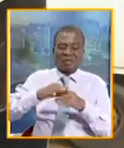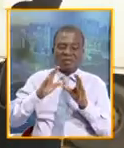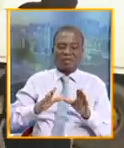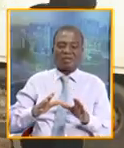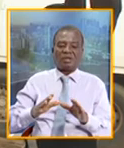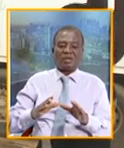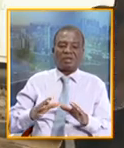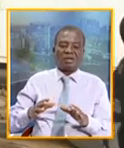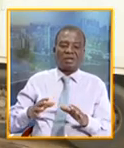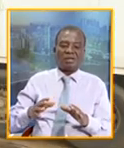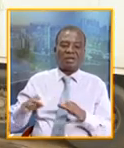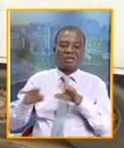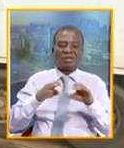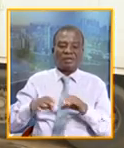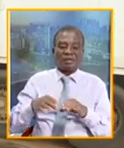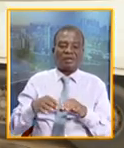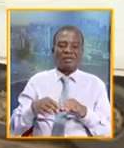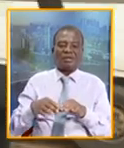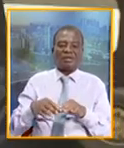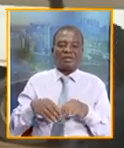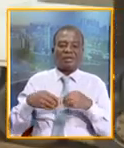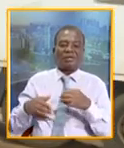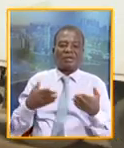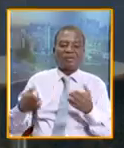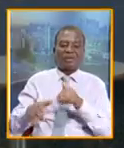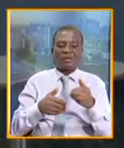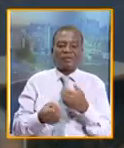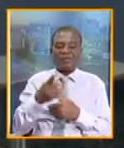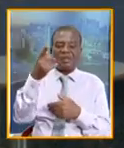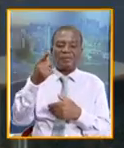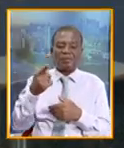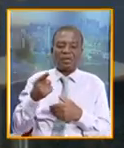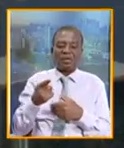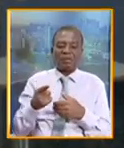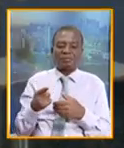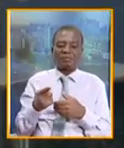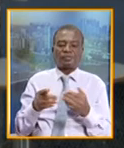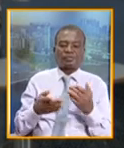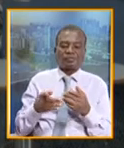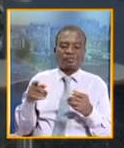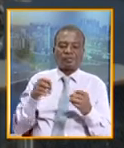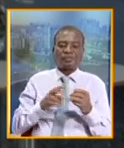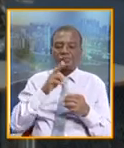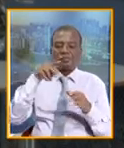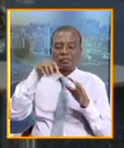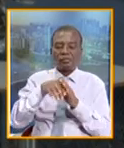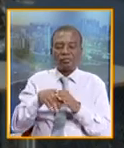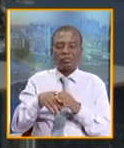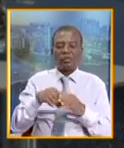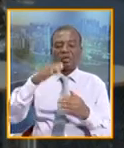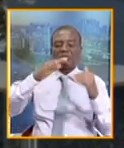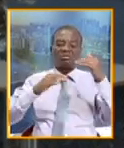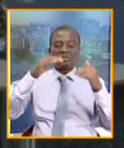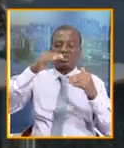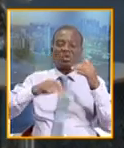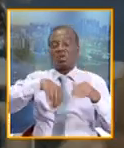commencé à approcher, les affaires se sont relancées rapidement. Franchement, le rythme a augmenté. Par contre, c'est vrai que comparé aux autres années, aux